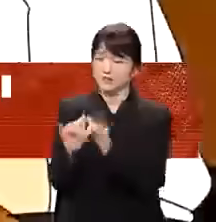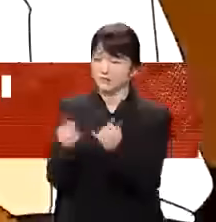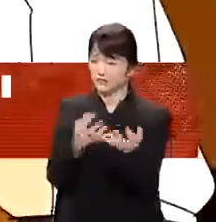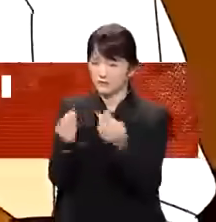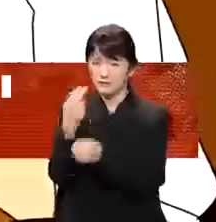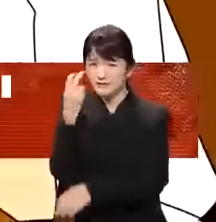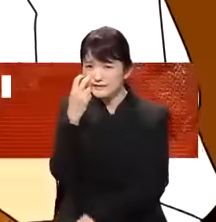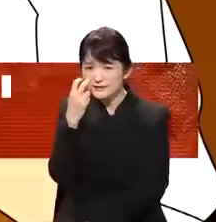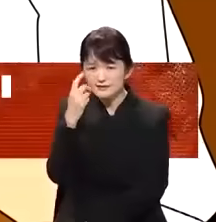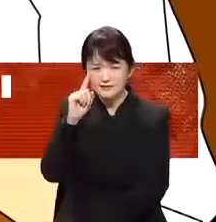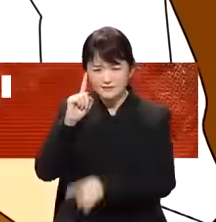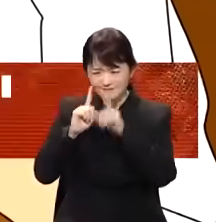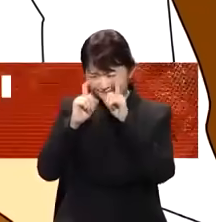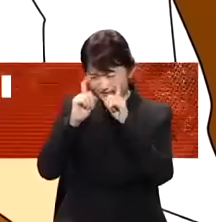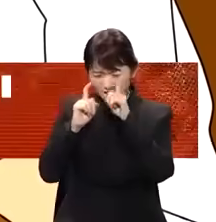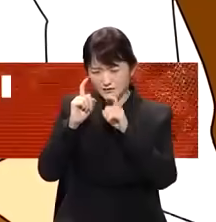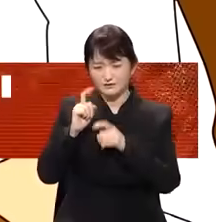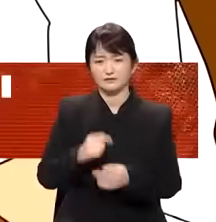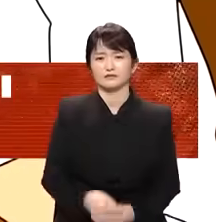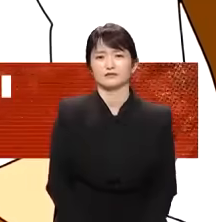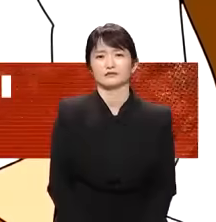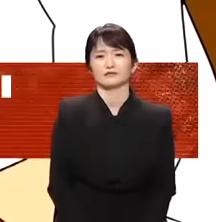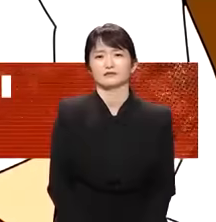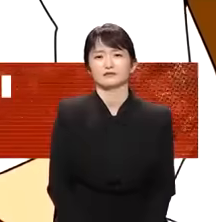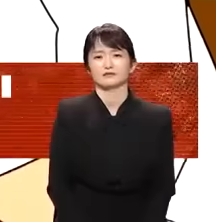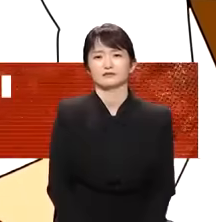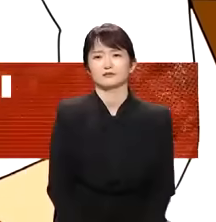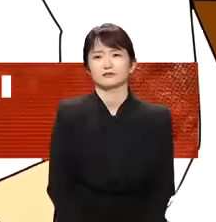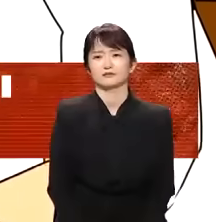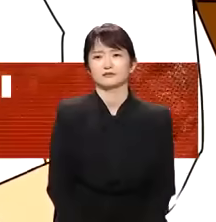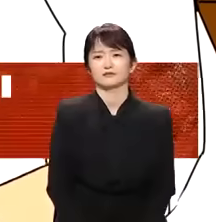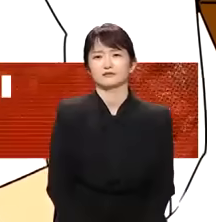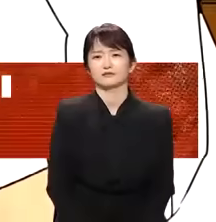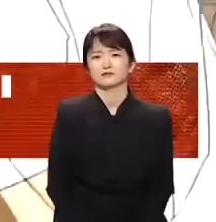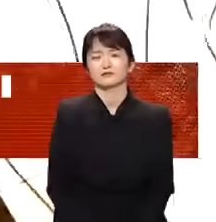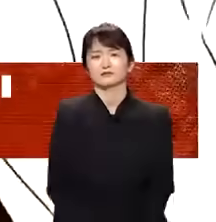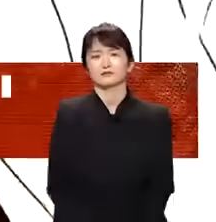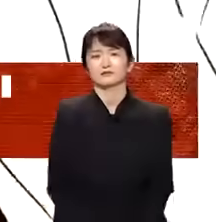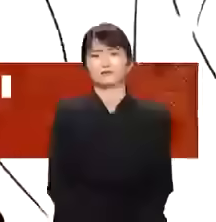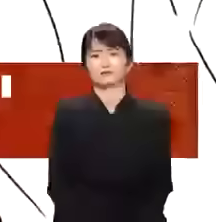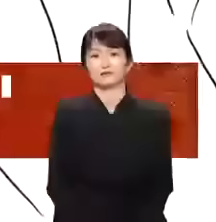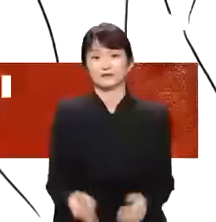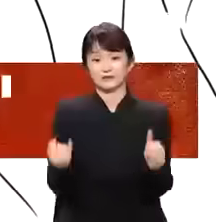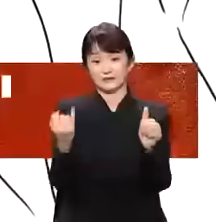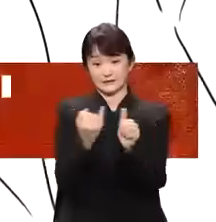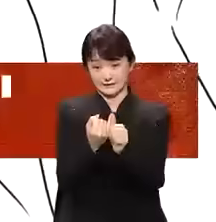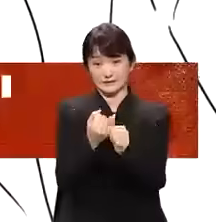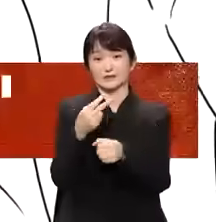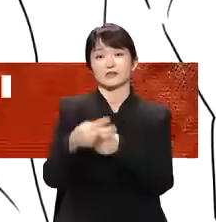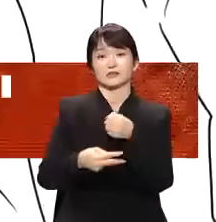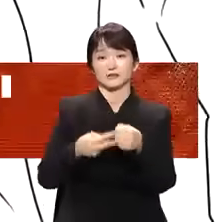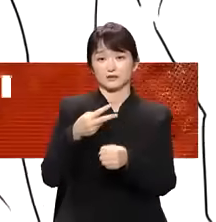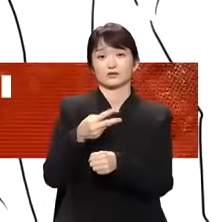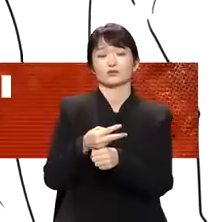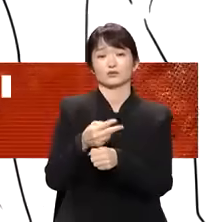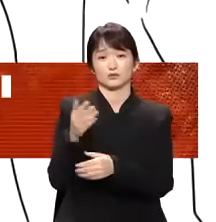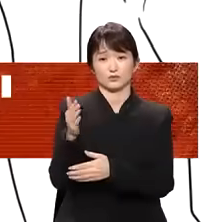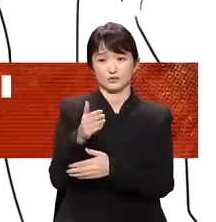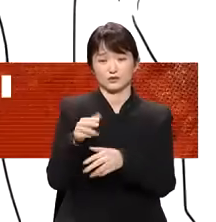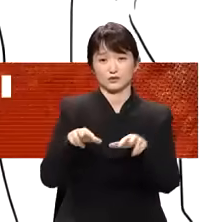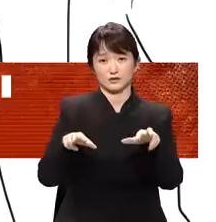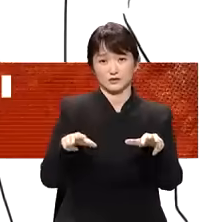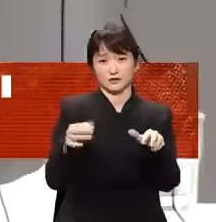그런 상황이 이제 짜증나기 시작했습니다 아 신혼이 지금 결혼이 2년 차 깨가 막